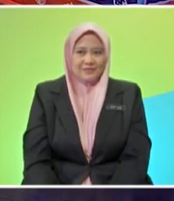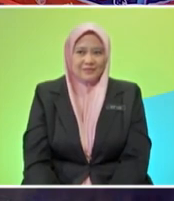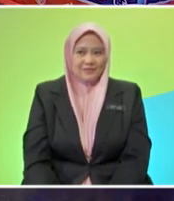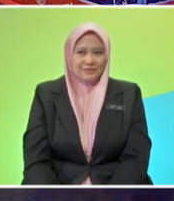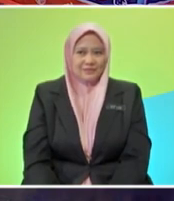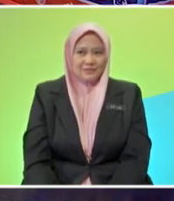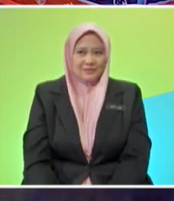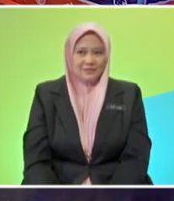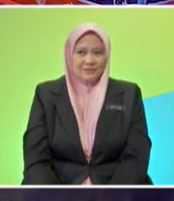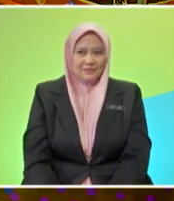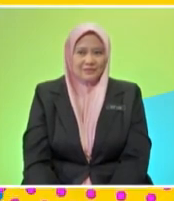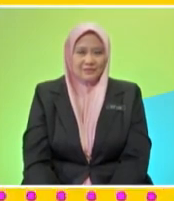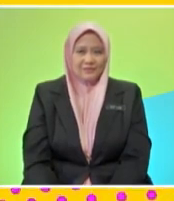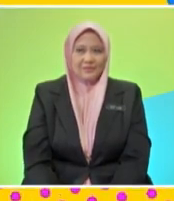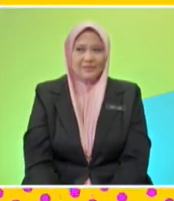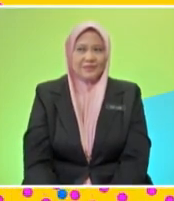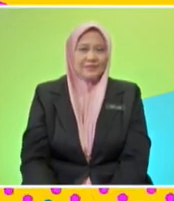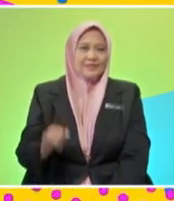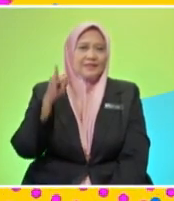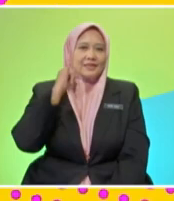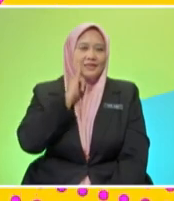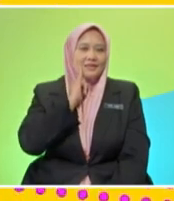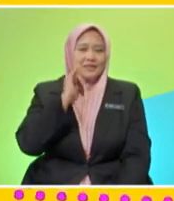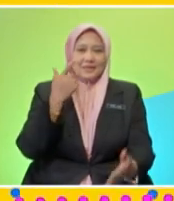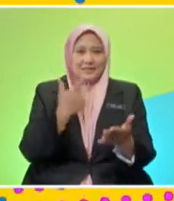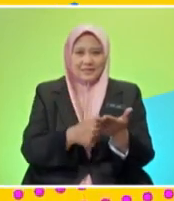lagi. Tak apalah sebab dia pantas. Kita berikan sekali lagi. Baik, silakan.